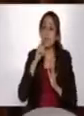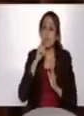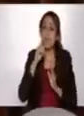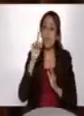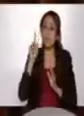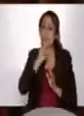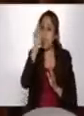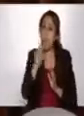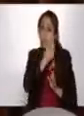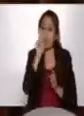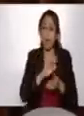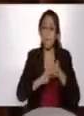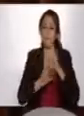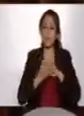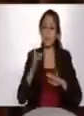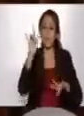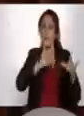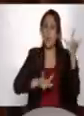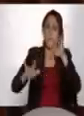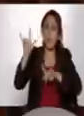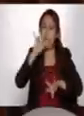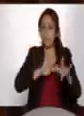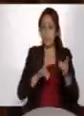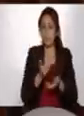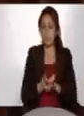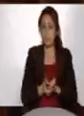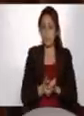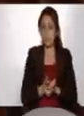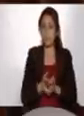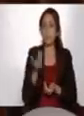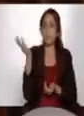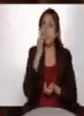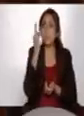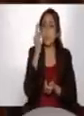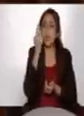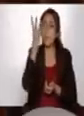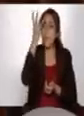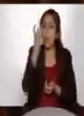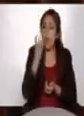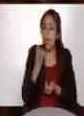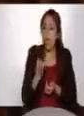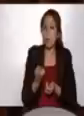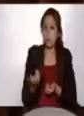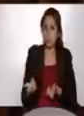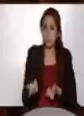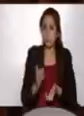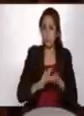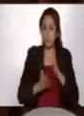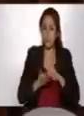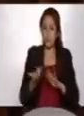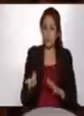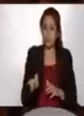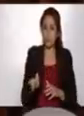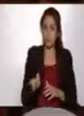البلد كلهم معانا. فلما الوقت خش علينا، بقينا بعد العشاء بساعه، بعد العشاء بساعه ونص،